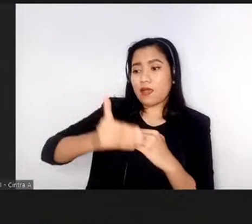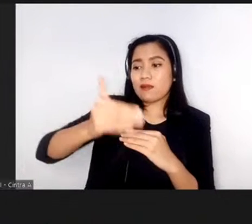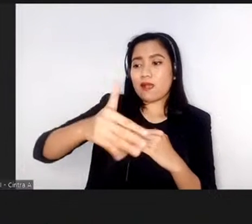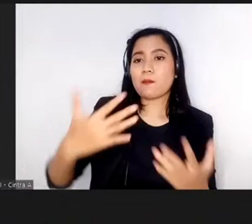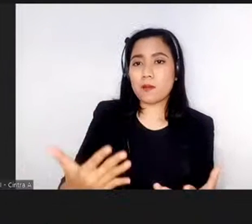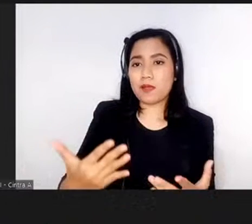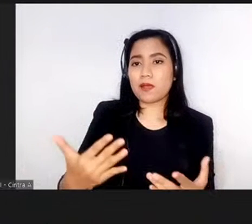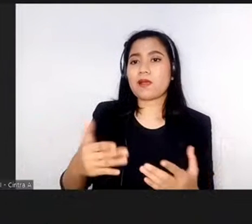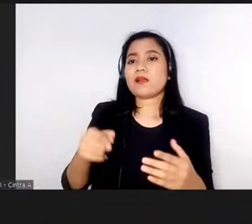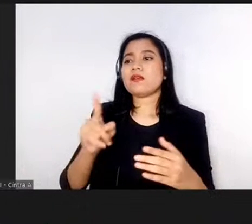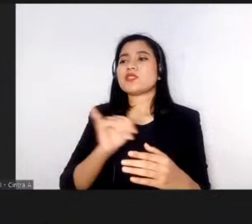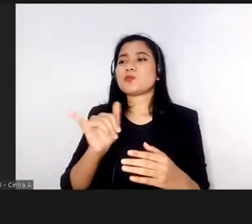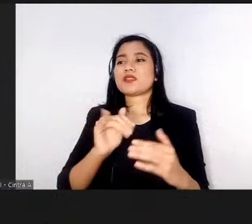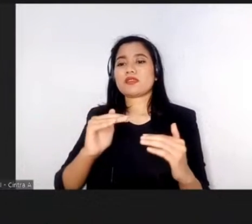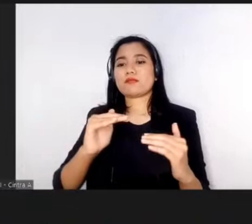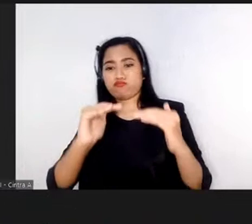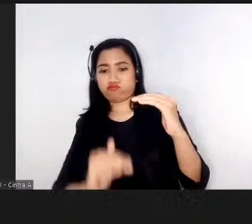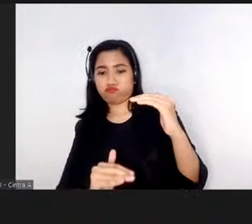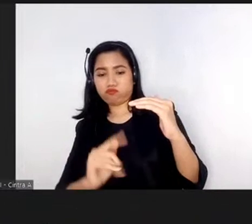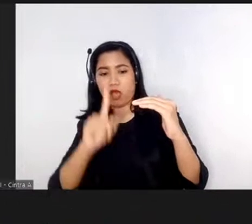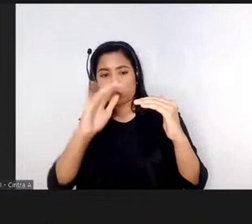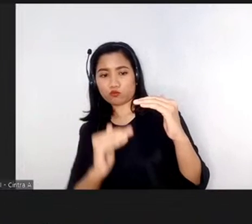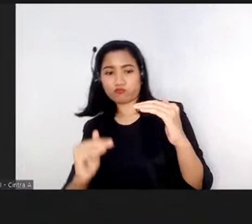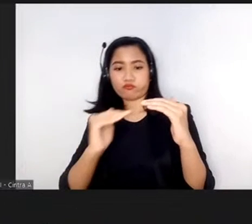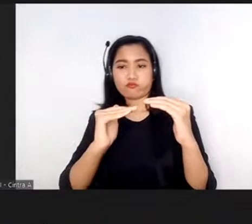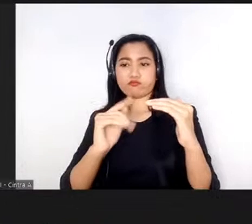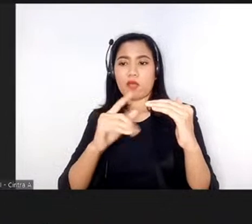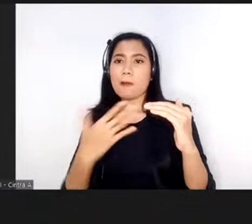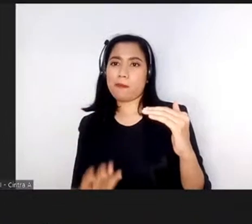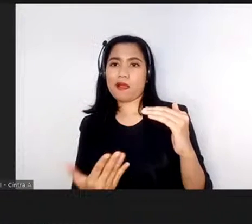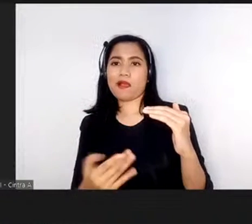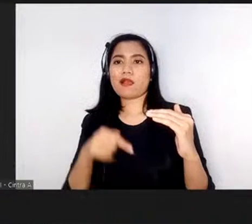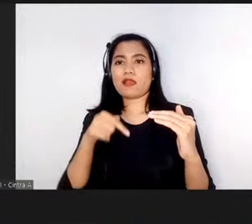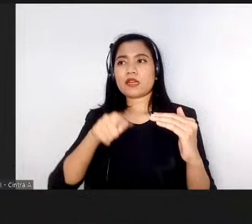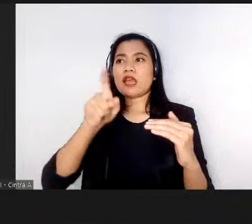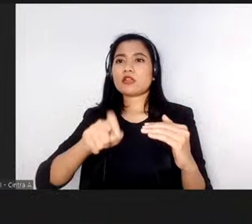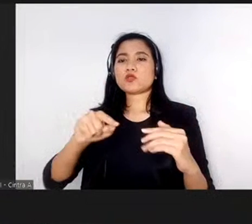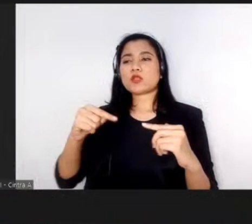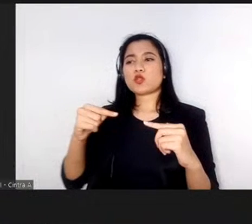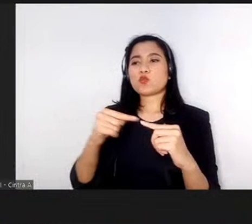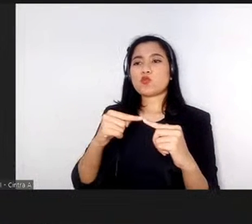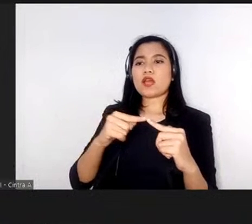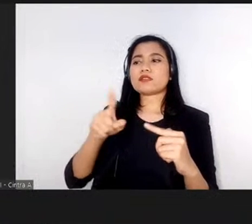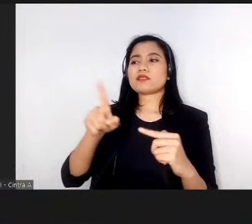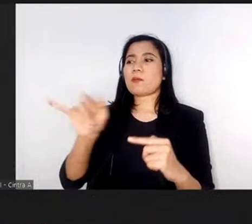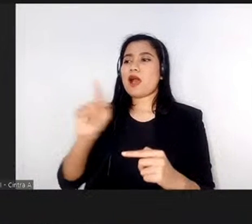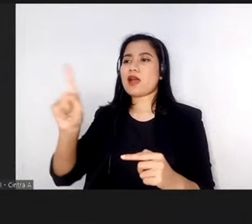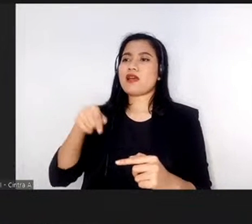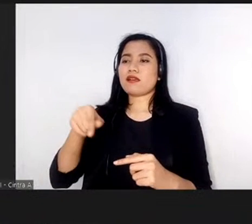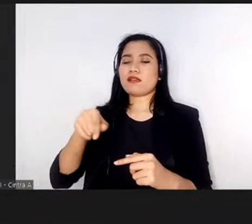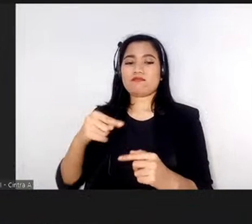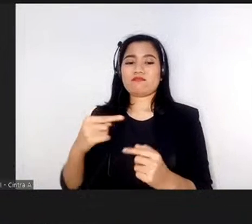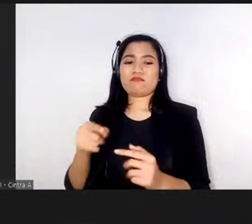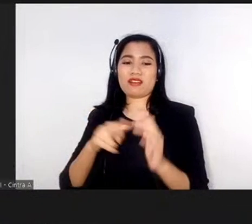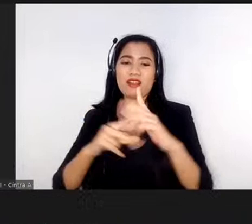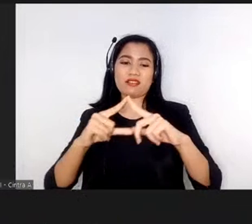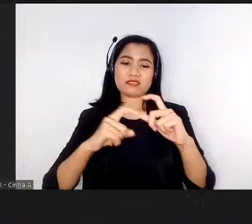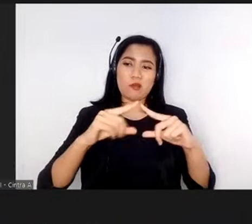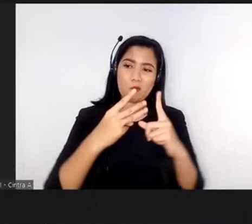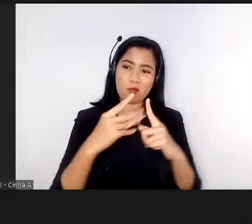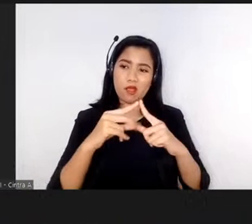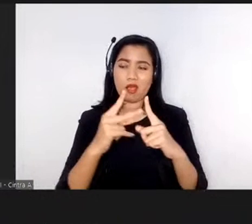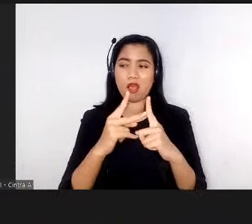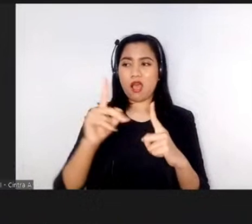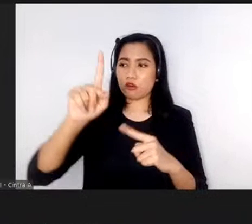harus ditutup jadi ini semua harus sejalan dengan mas masalah konfidenitas atau kerahsiaan klien kami kemudian mempublikasikan laporan pertama pada tahun